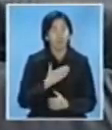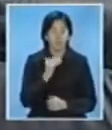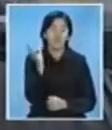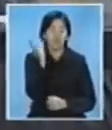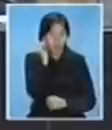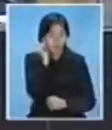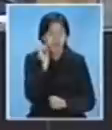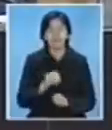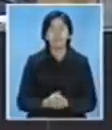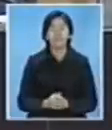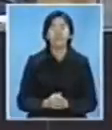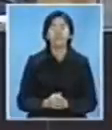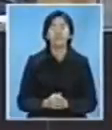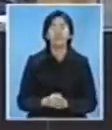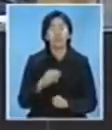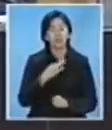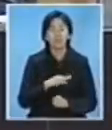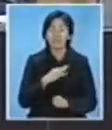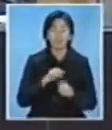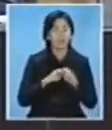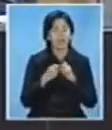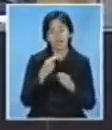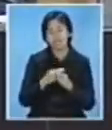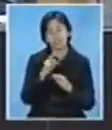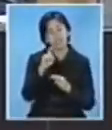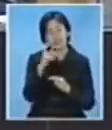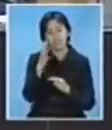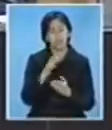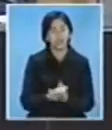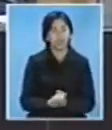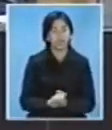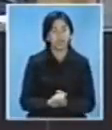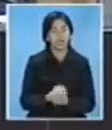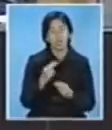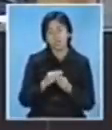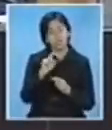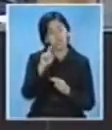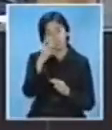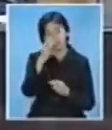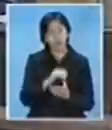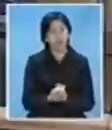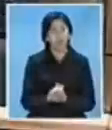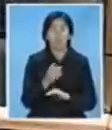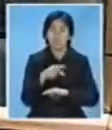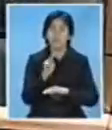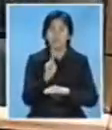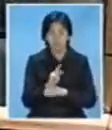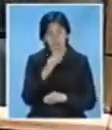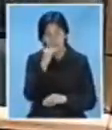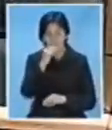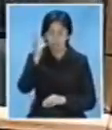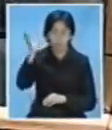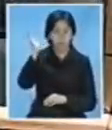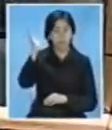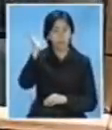ครับก็ยังไม่ถึงกับเสียหายกับบุคคลอื่นครับ แต่ท่านประธานครับในการพูดขออนุญาตนะ